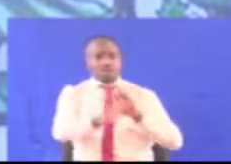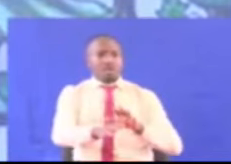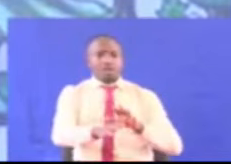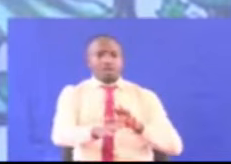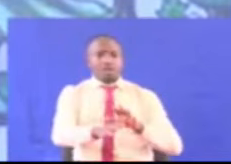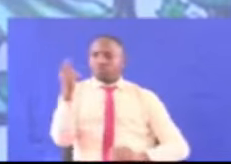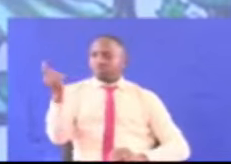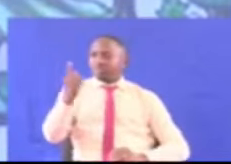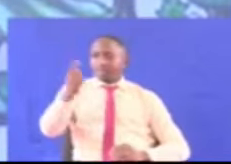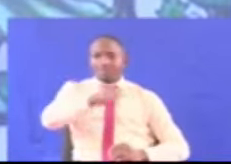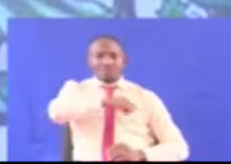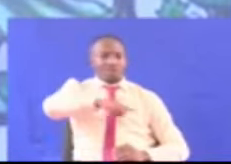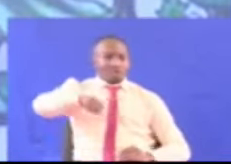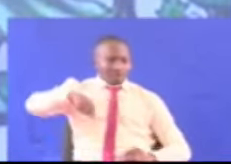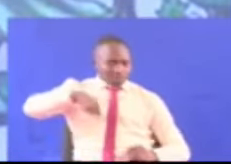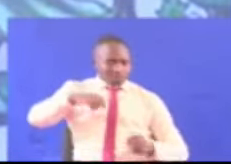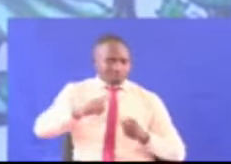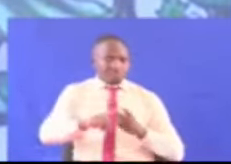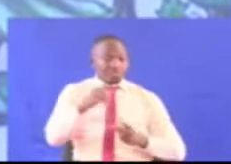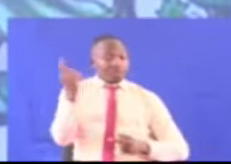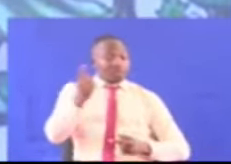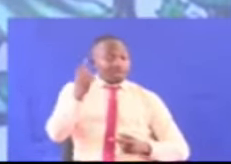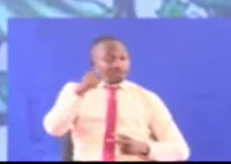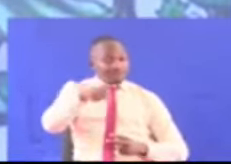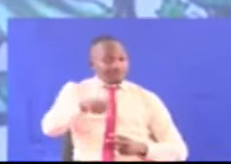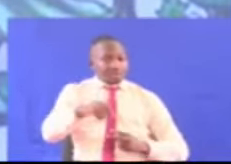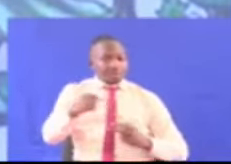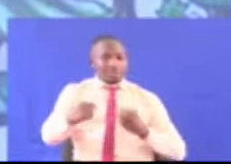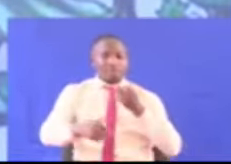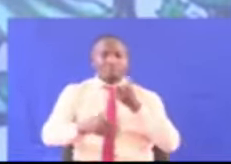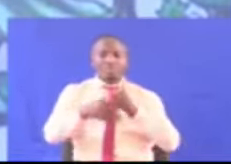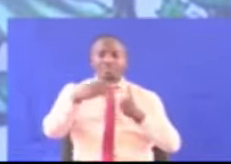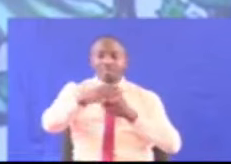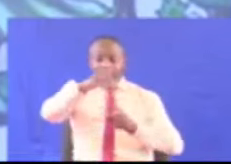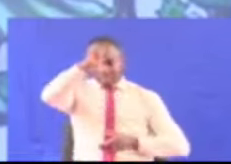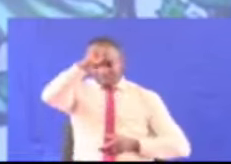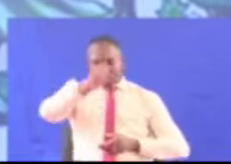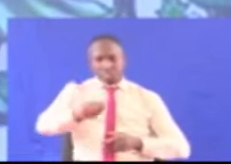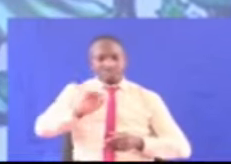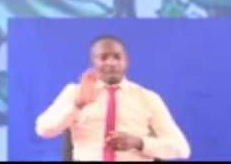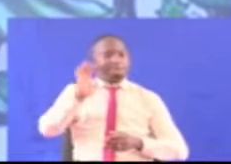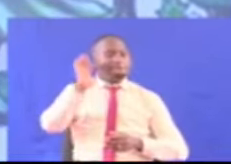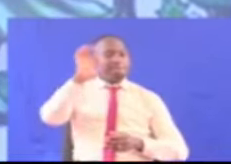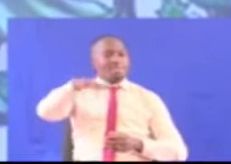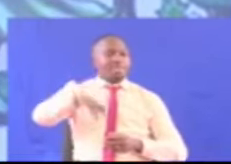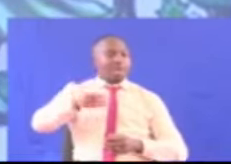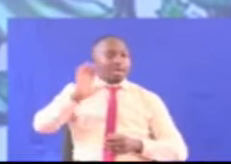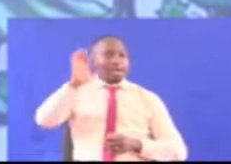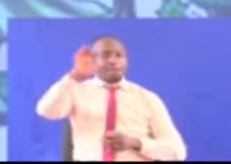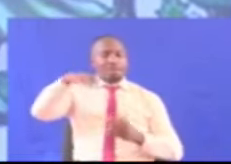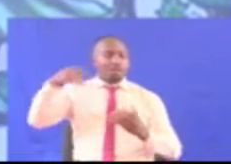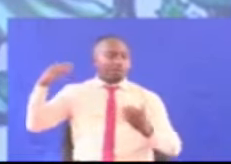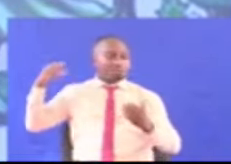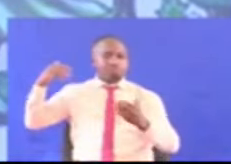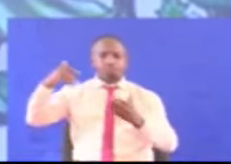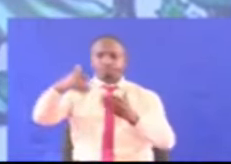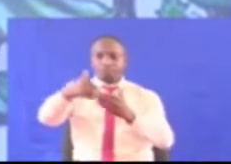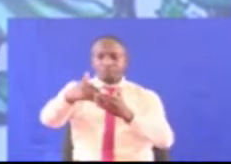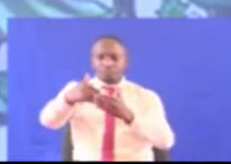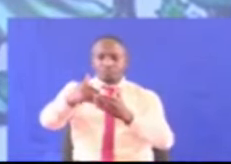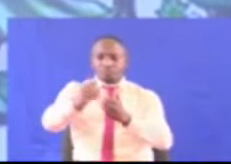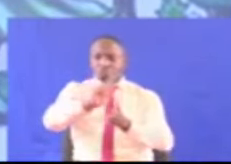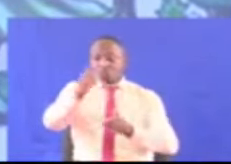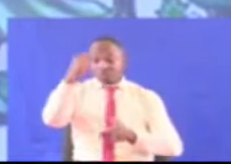kulidharau taifa letu ambalo limejijengea heshima ya miaka mingi. Usifikiri kwa kuwa tu una